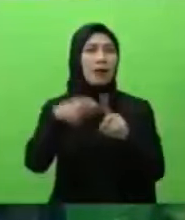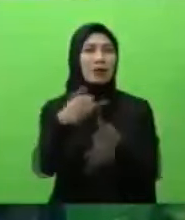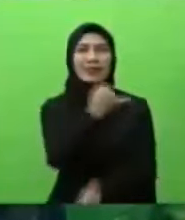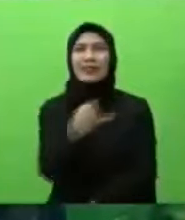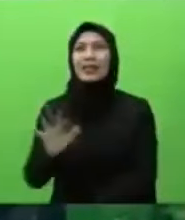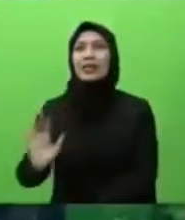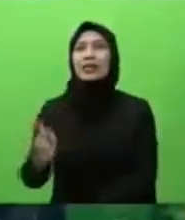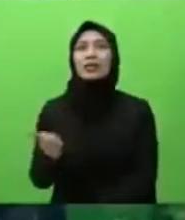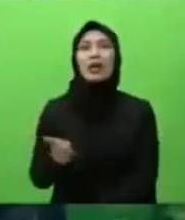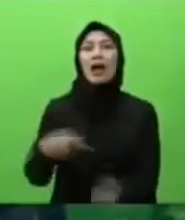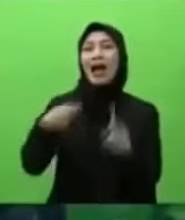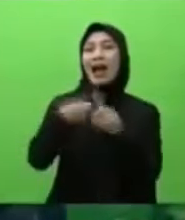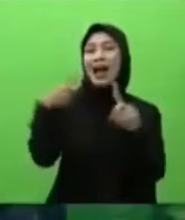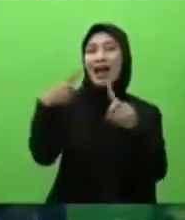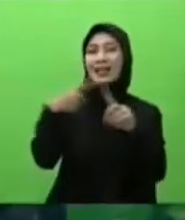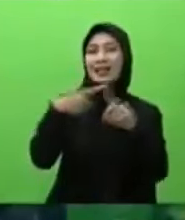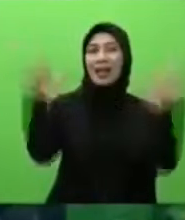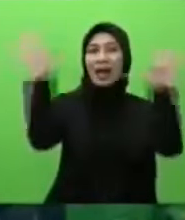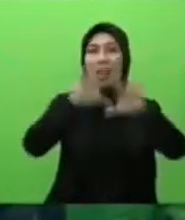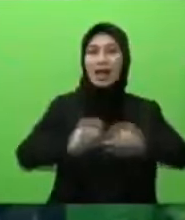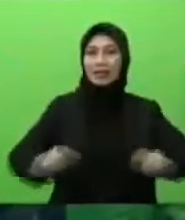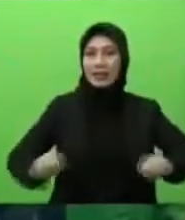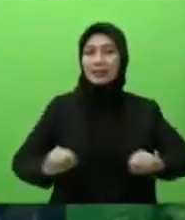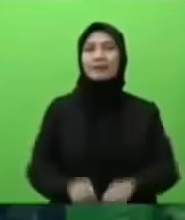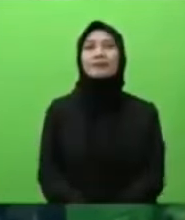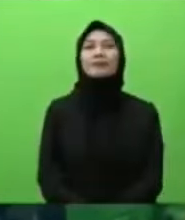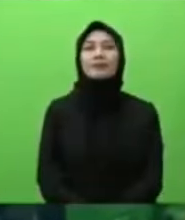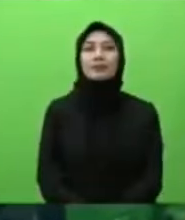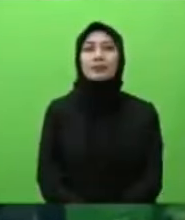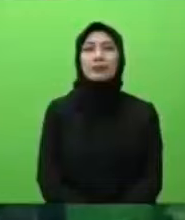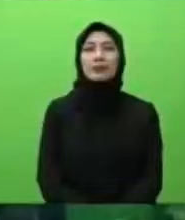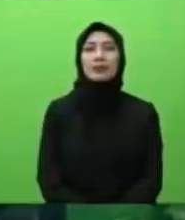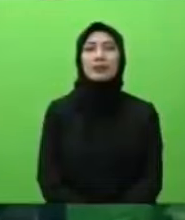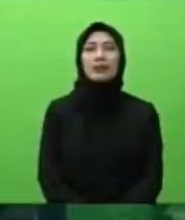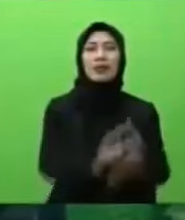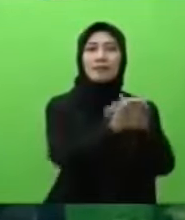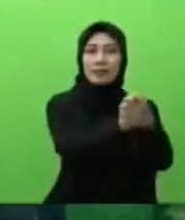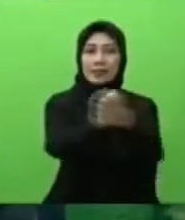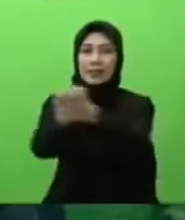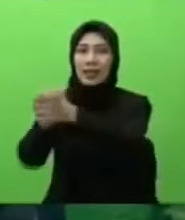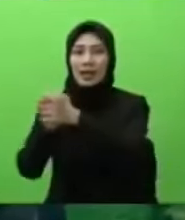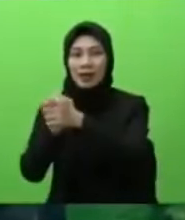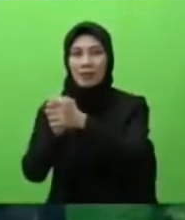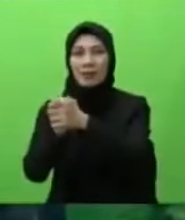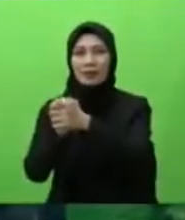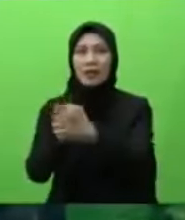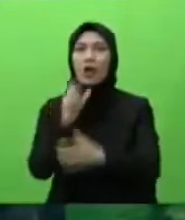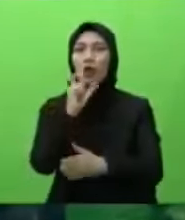ASEAN dan Selamat atas keberhasilan memimpin presidensi